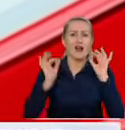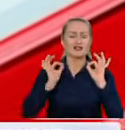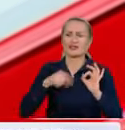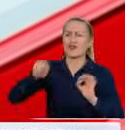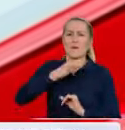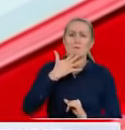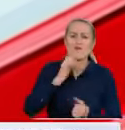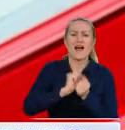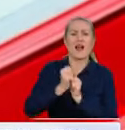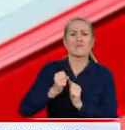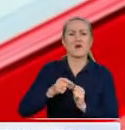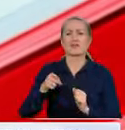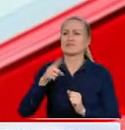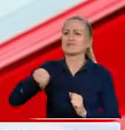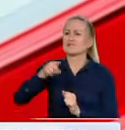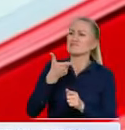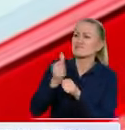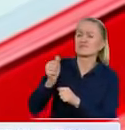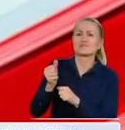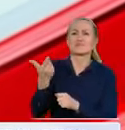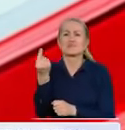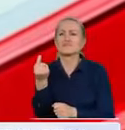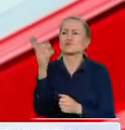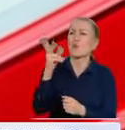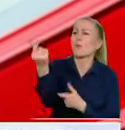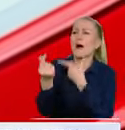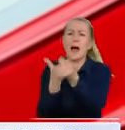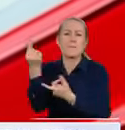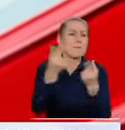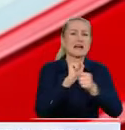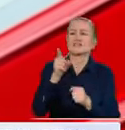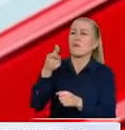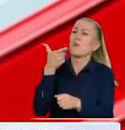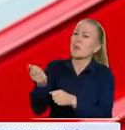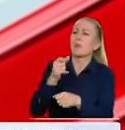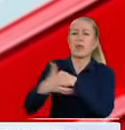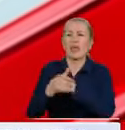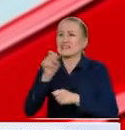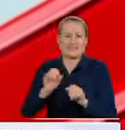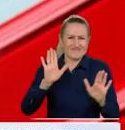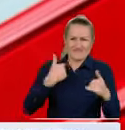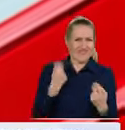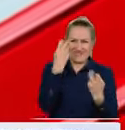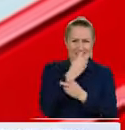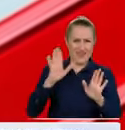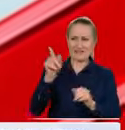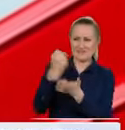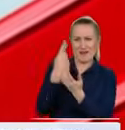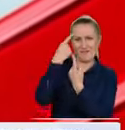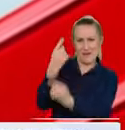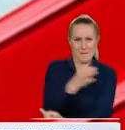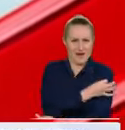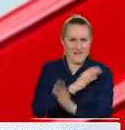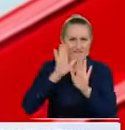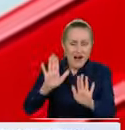albo wyciąganie, kto z kim śpi i dlaczego jest z tego powodu biedny, naprawdę mnie nie interesuje. To są sprawy prywatne, to są